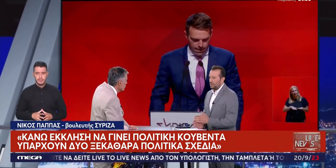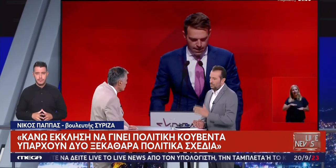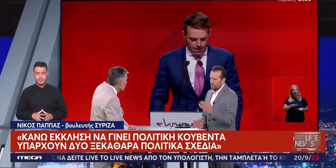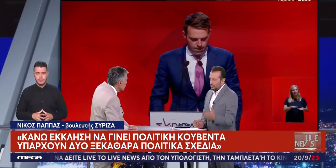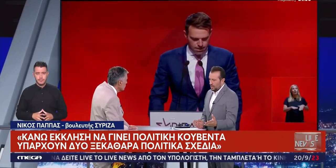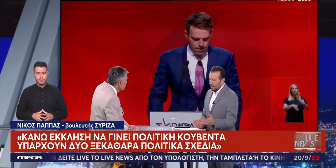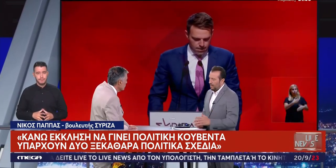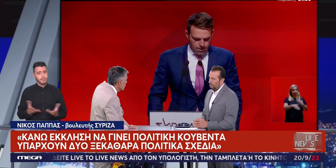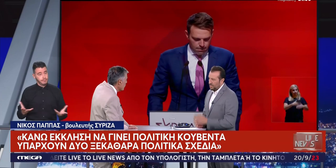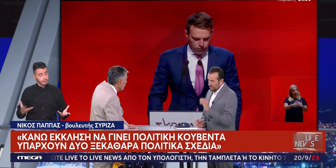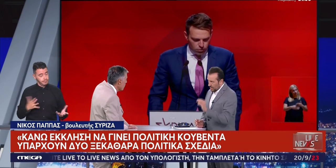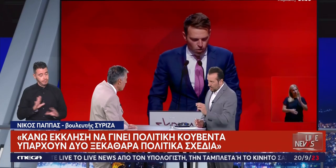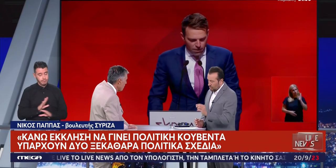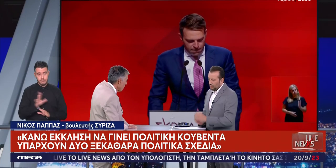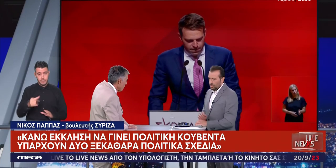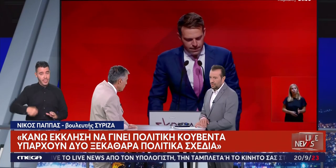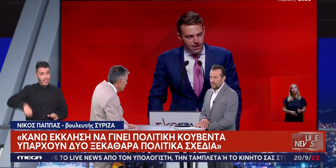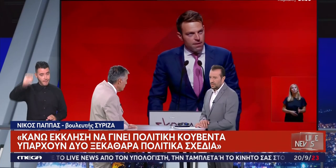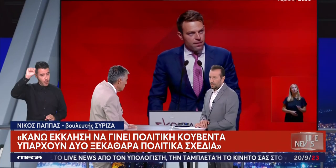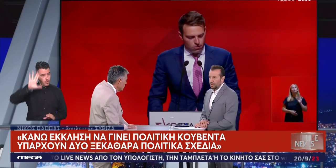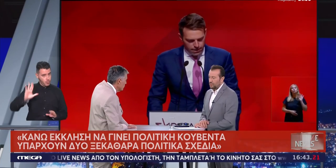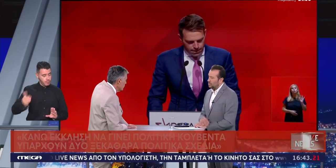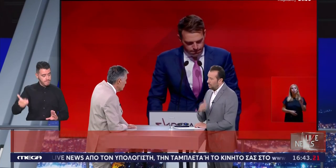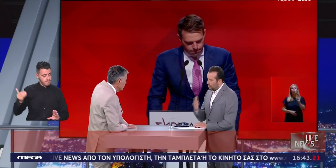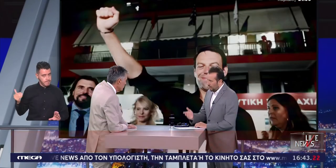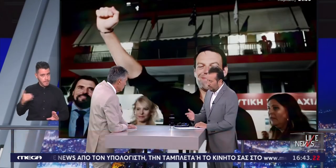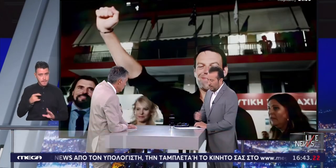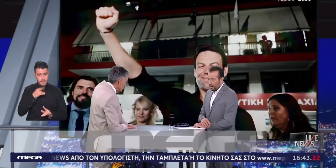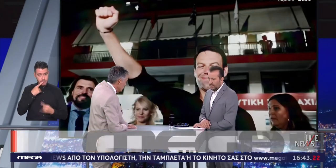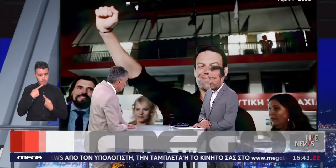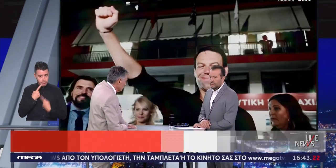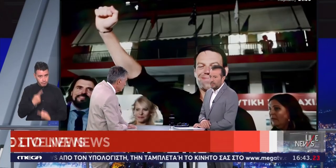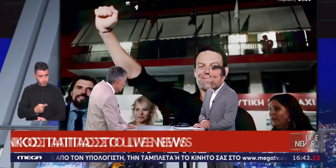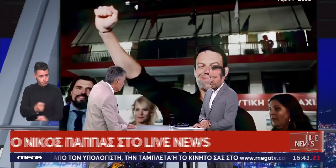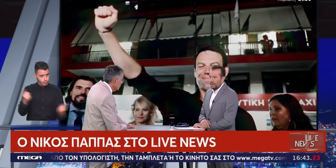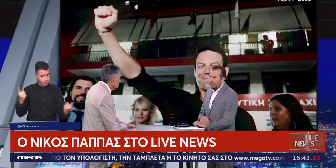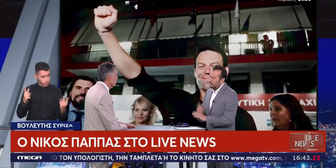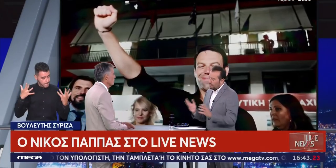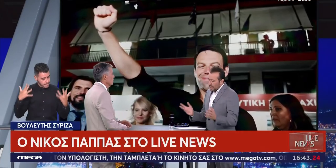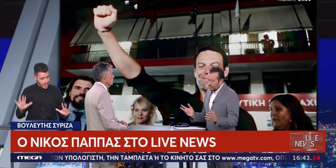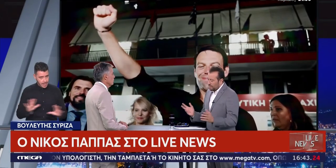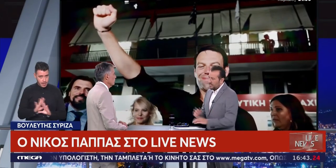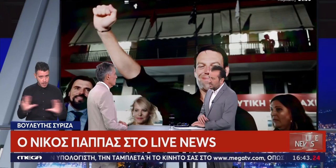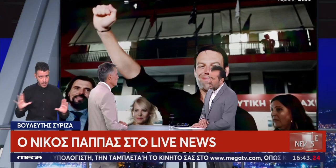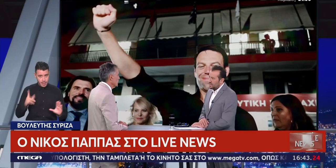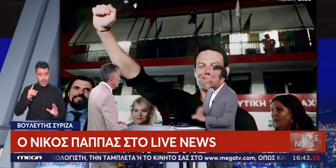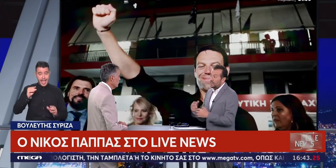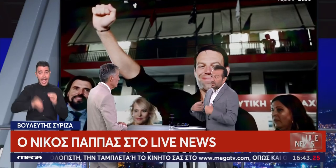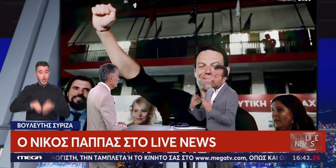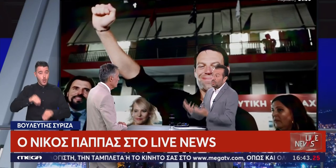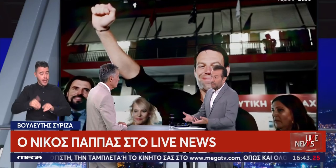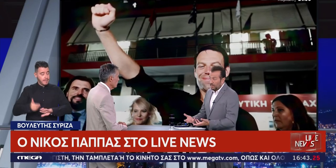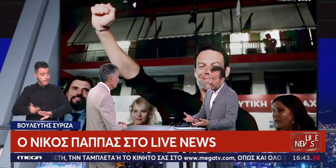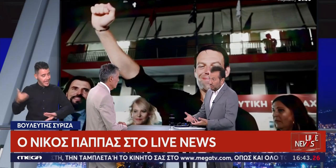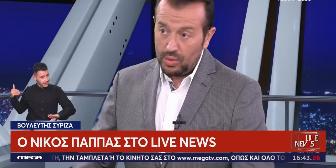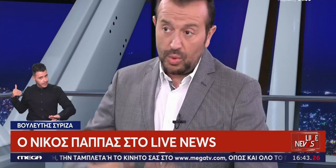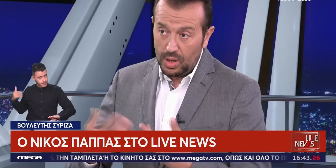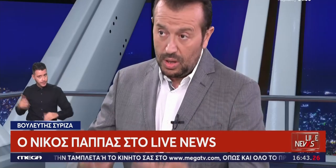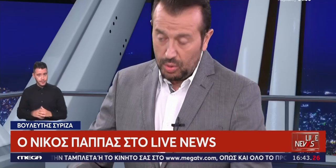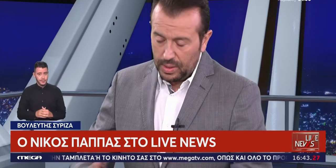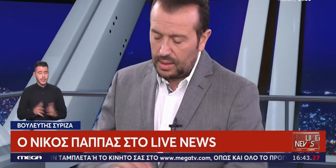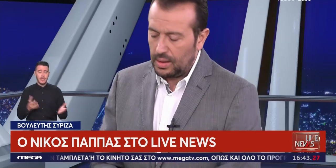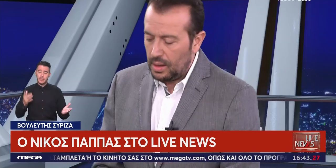πρώτο γύρο. Επισήμανα και εγώ ως συνυποψήφιος ότι υπάρχουν κάποια κενά. Έγινε μια συζήτηση. Κατά τη γνώμη μου, θα έπρεπε να είναι